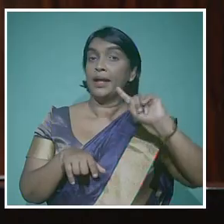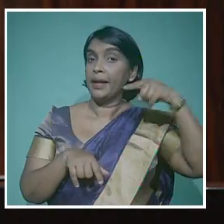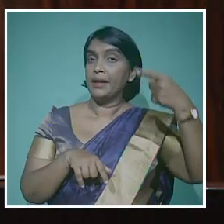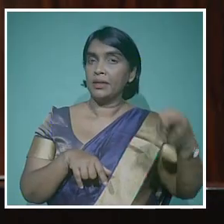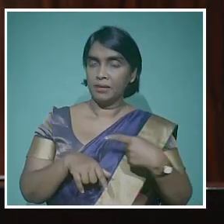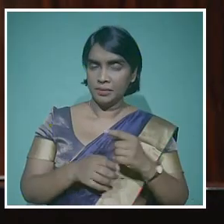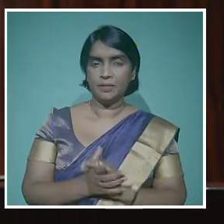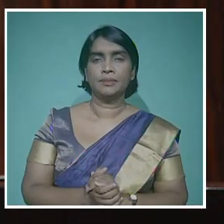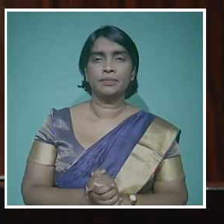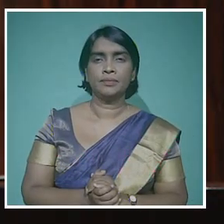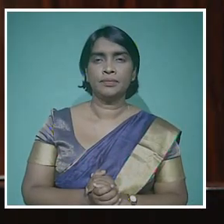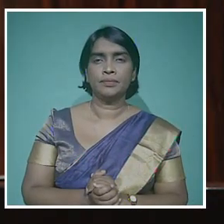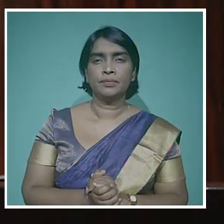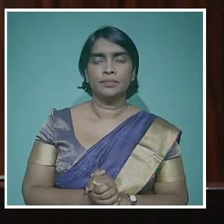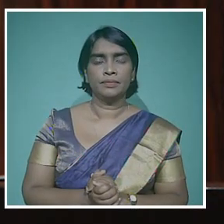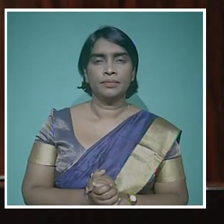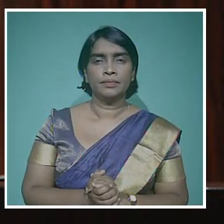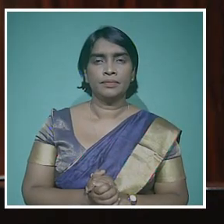වෙනුවෙන්.